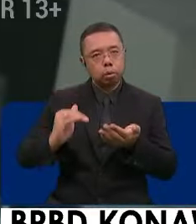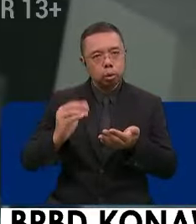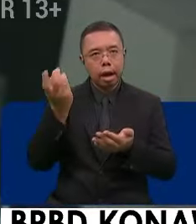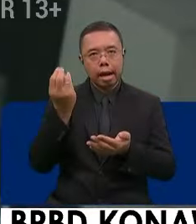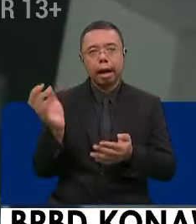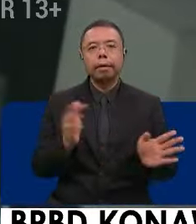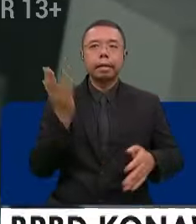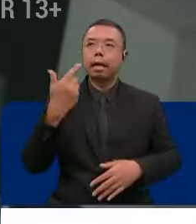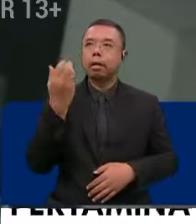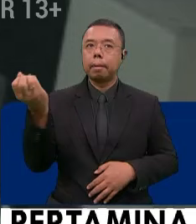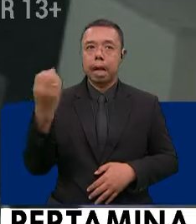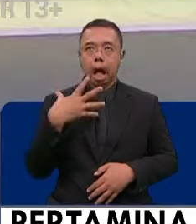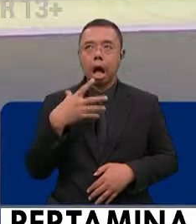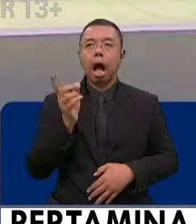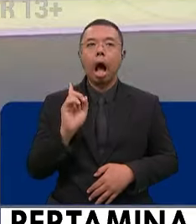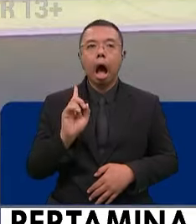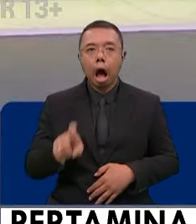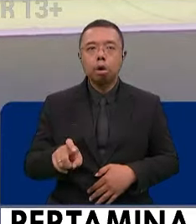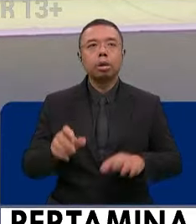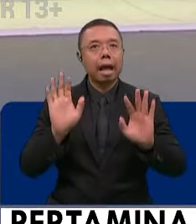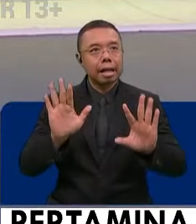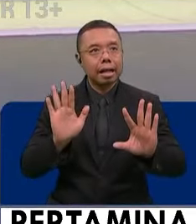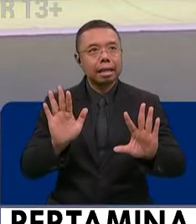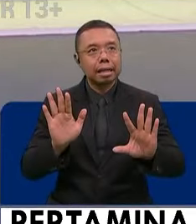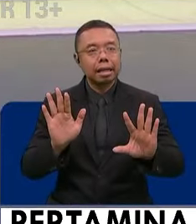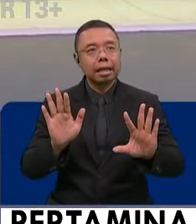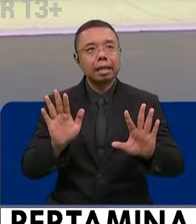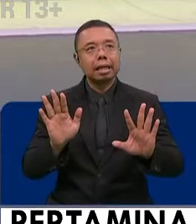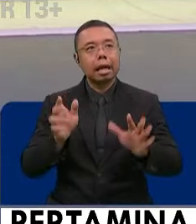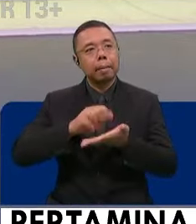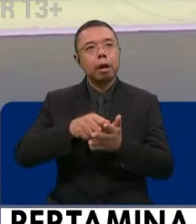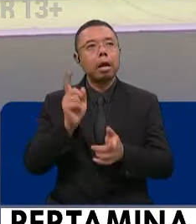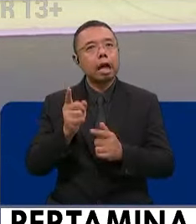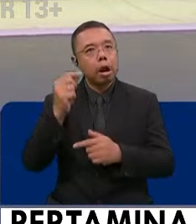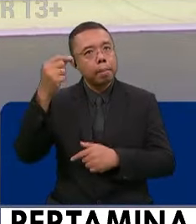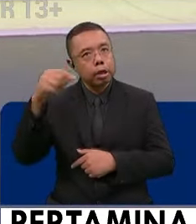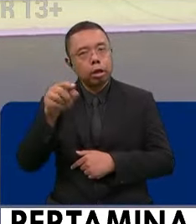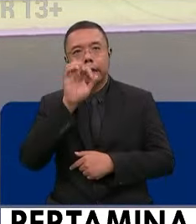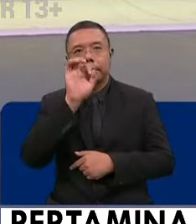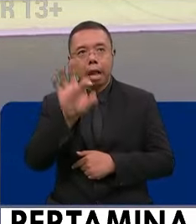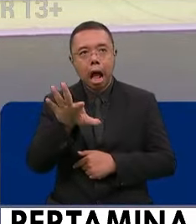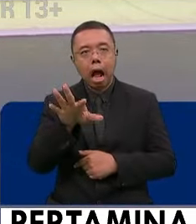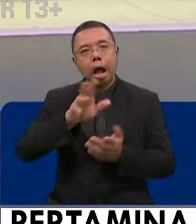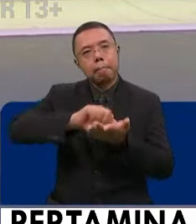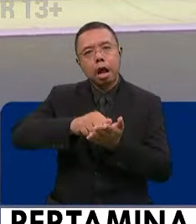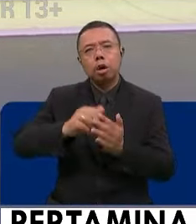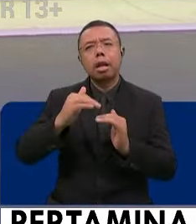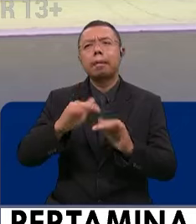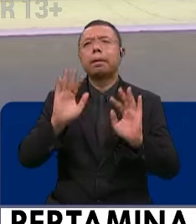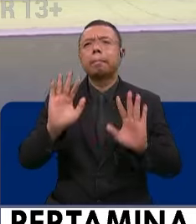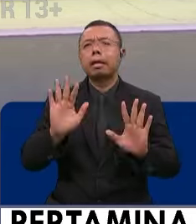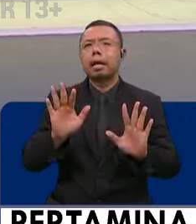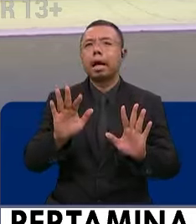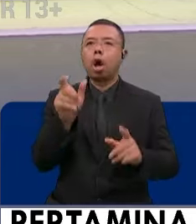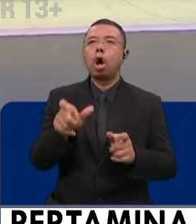tadi sudah mengatakan bahwa harus hati-hati Madiun. Pak Edi, kalau benar dikatakan bahwa Madiun lebih kepada kota